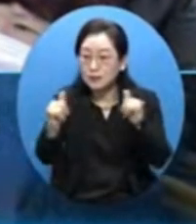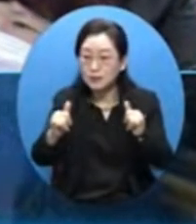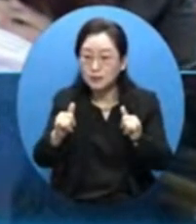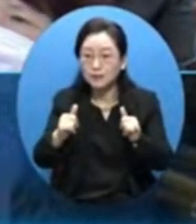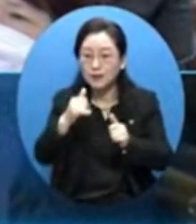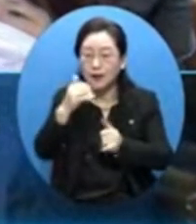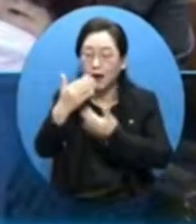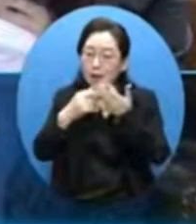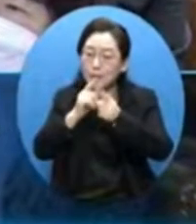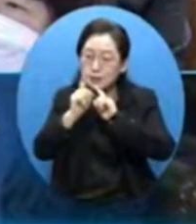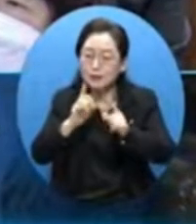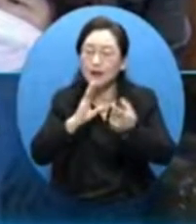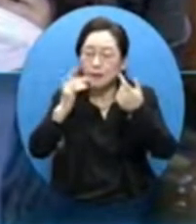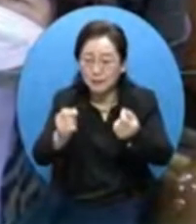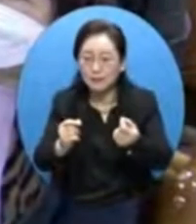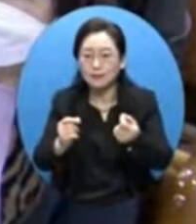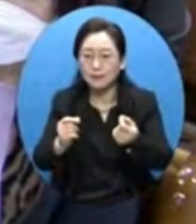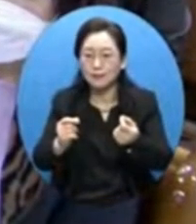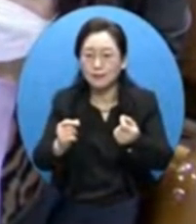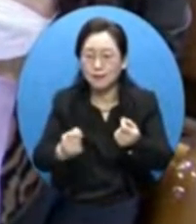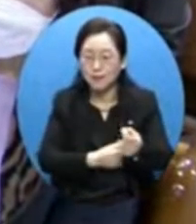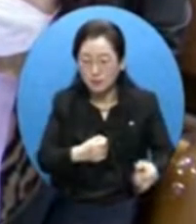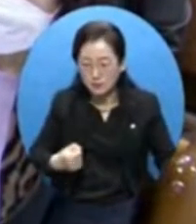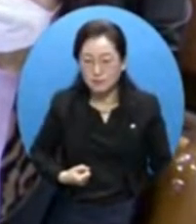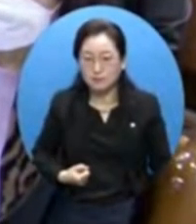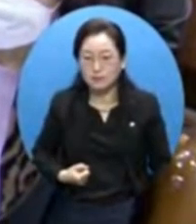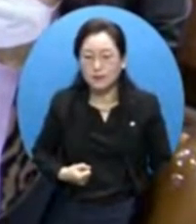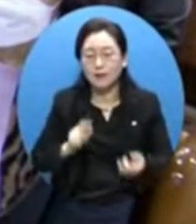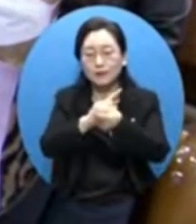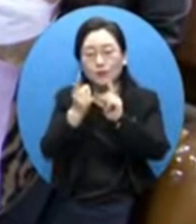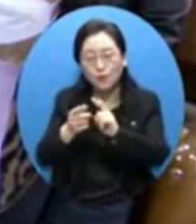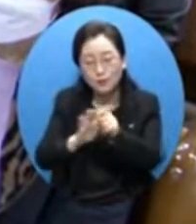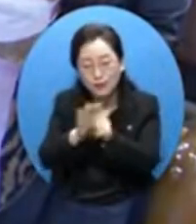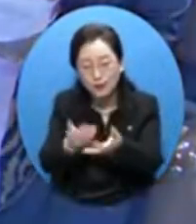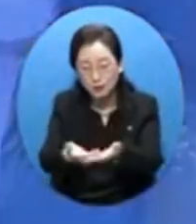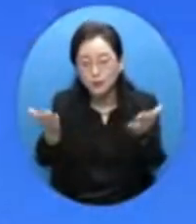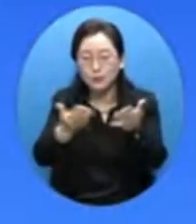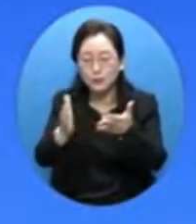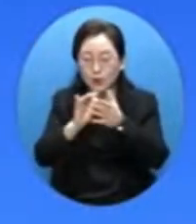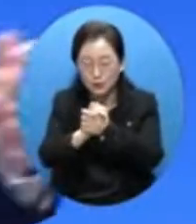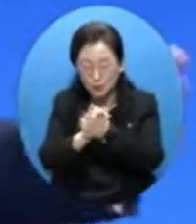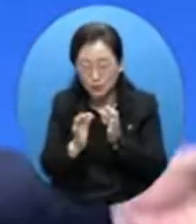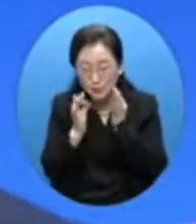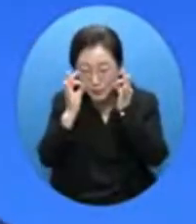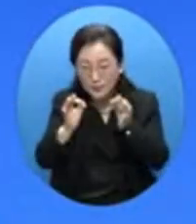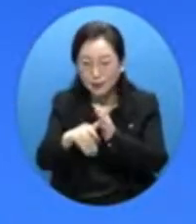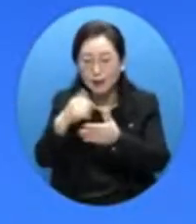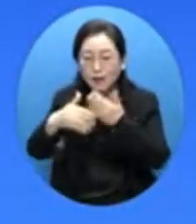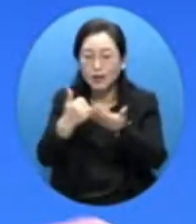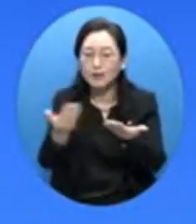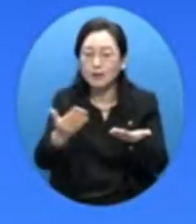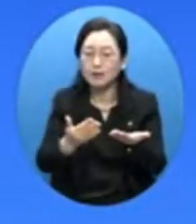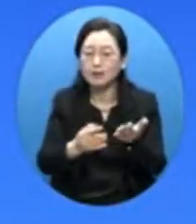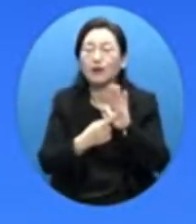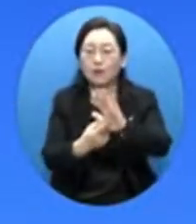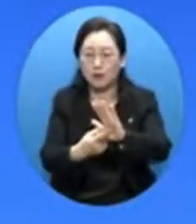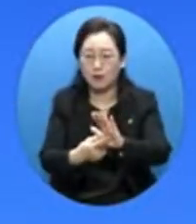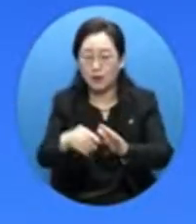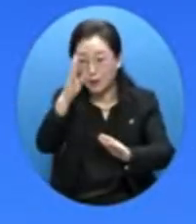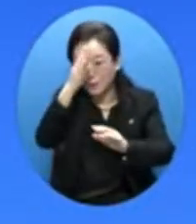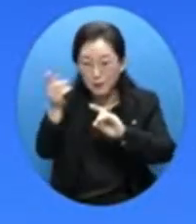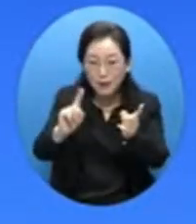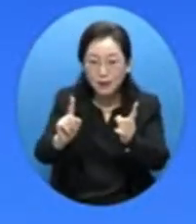말씀을 받고 아멘으로 헌신하고 서로 사랑을 나누고 기도에 힘쓸 때 하나님의 역사 나타났습니다. 그래서 병자들이